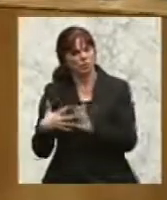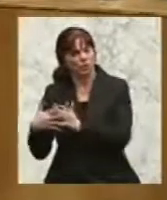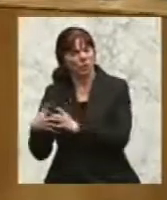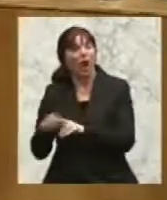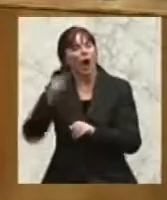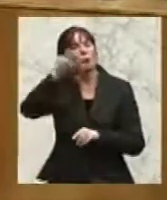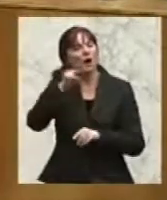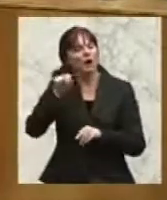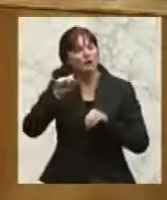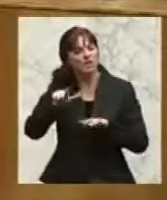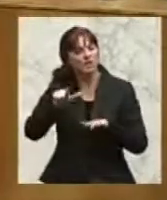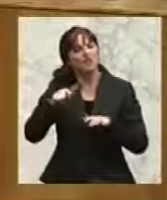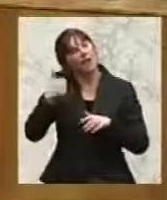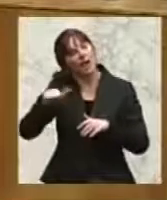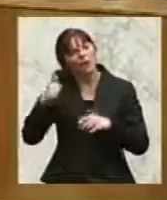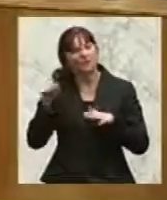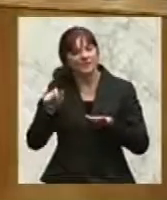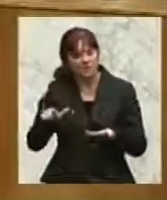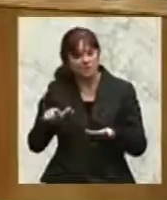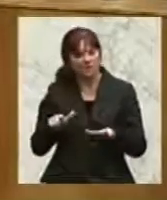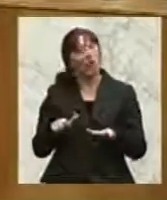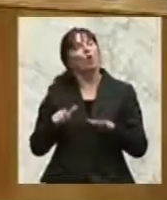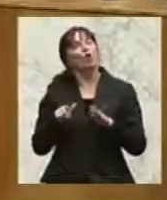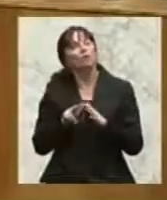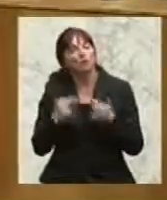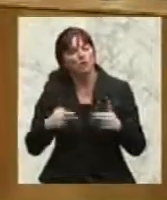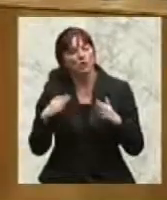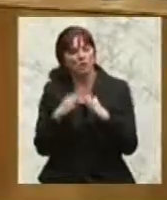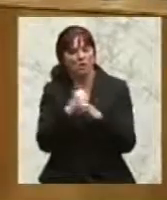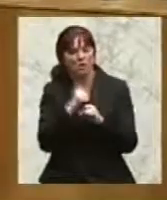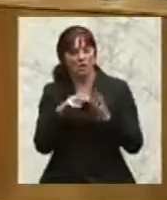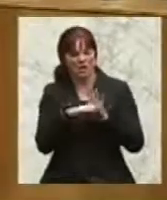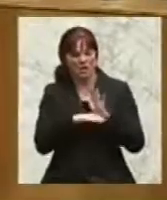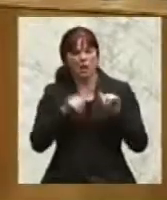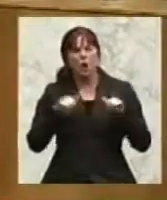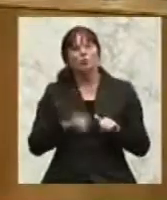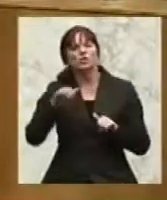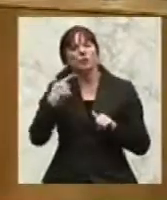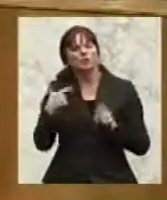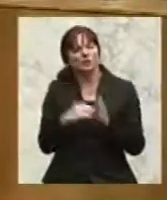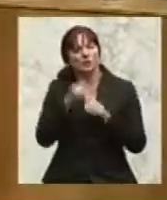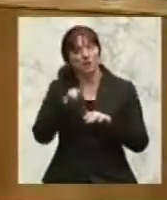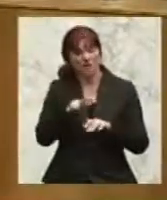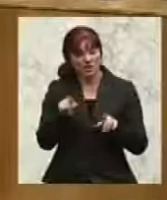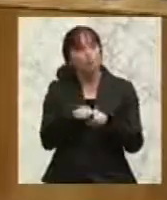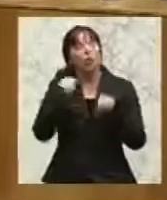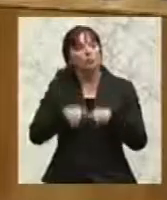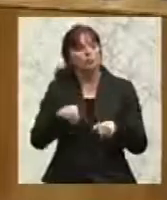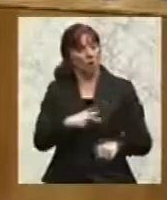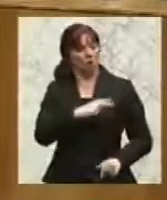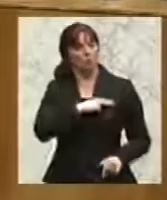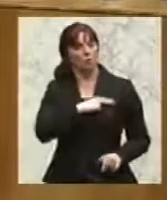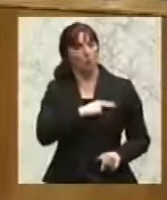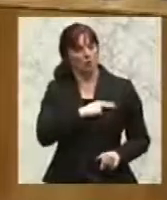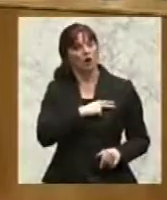§ 117 Bundeshaushaltsgesetz, dass der Rechnungshof ab dem Jahr 2013 neben der Finanzierungsrechnung in Zukunft auch die Vermögens- und Ergebnisrechnung